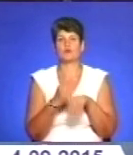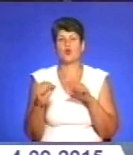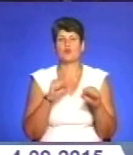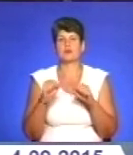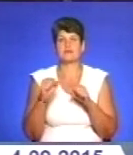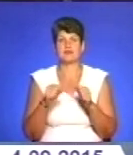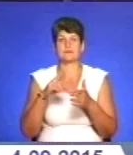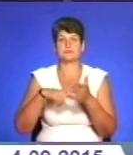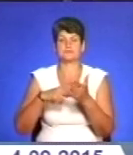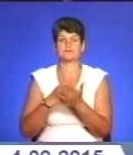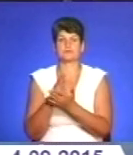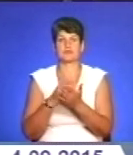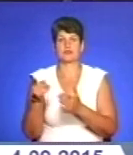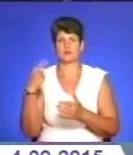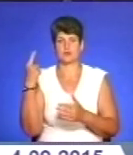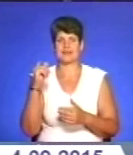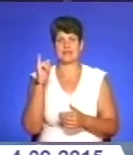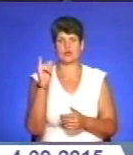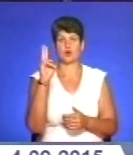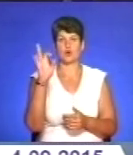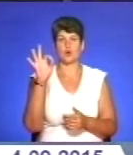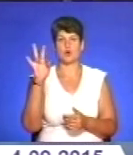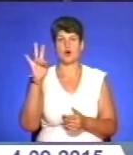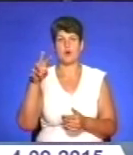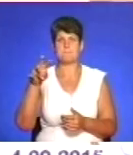фіскальної служби у Тернопільській області Ігор Комендат.